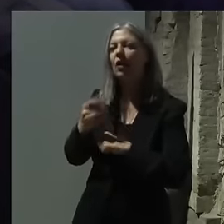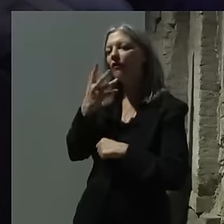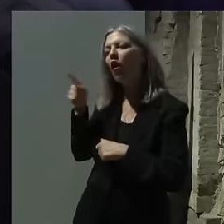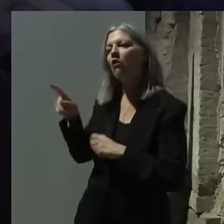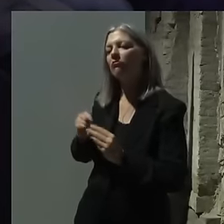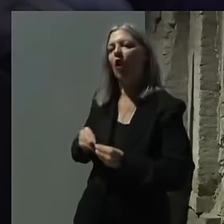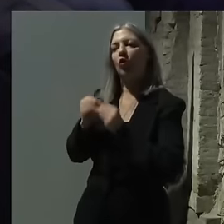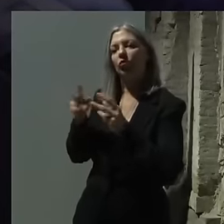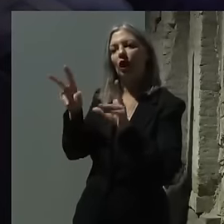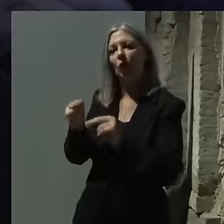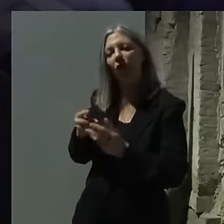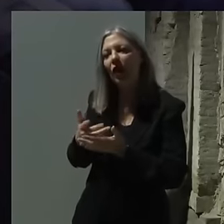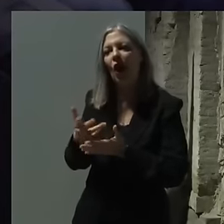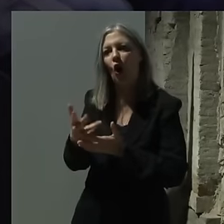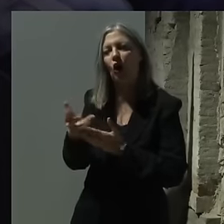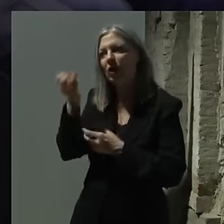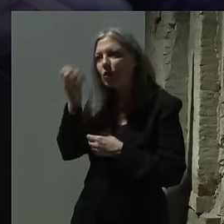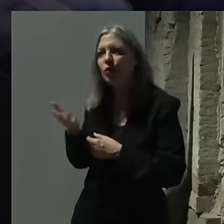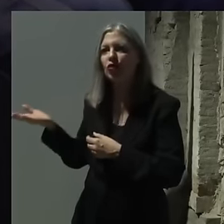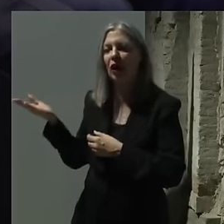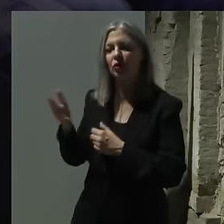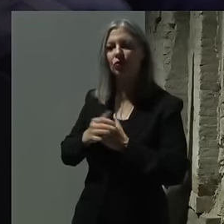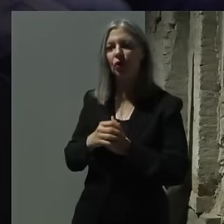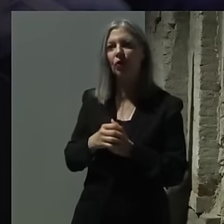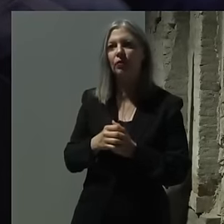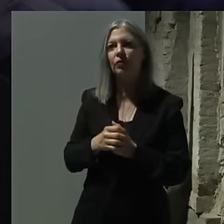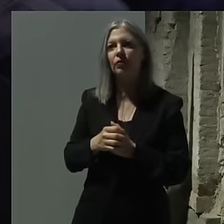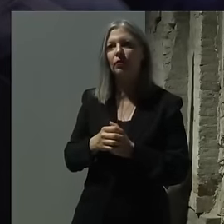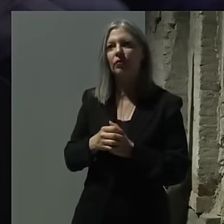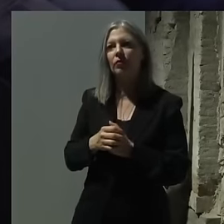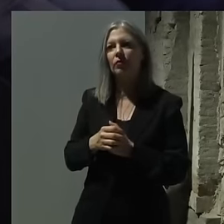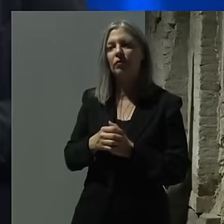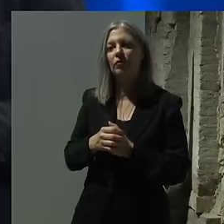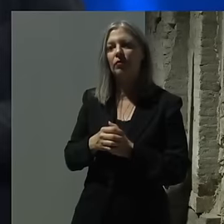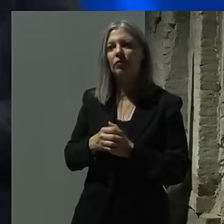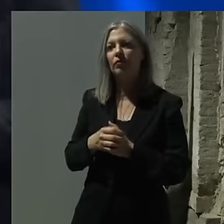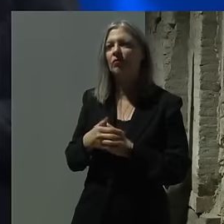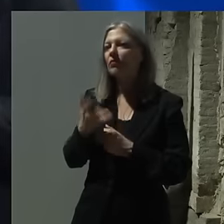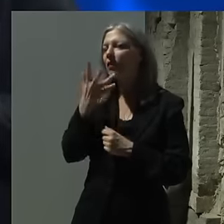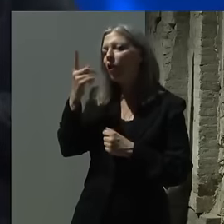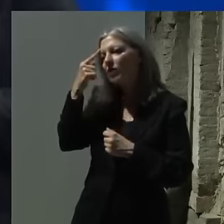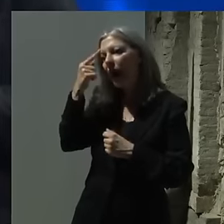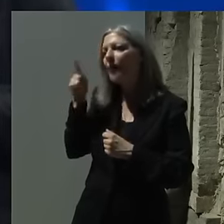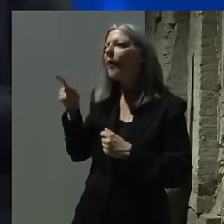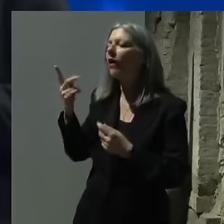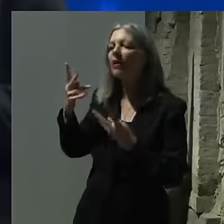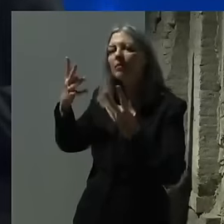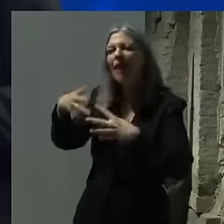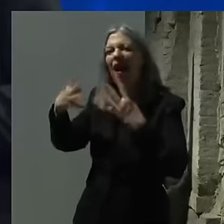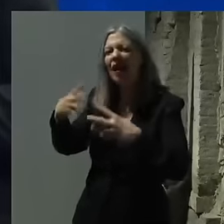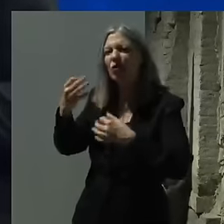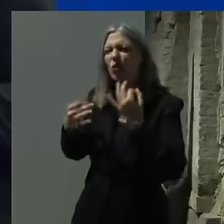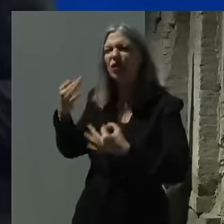ricostruisse la sua vicenda da come finisce in questa macchina schiacciasassi e